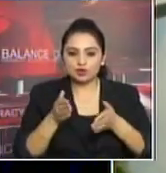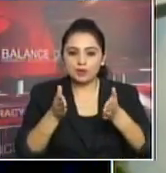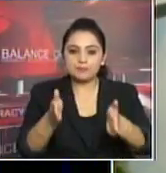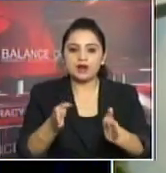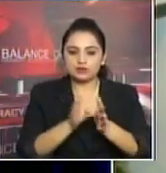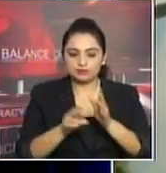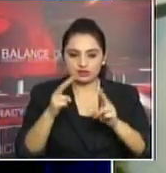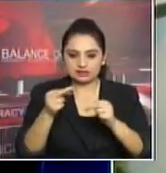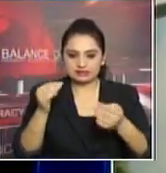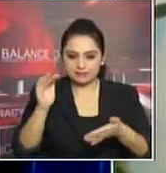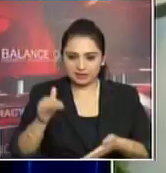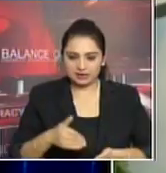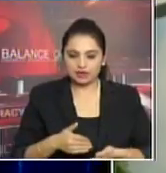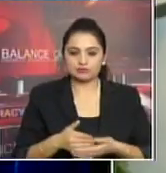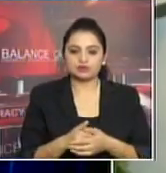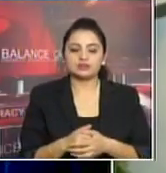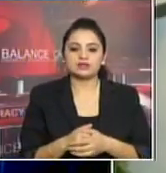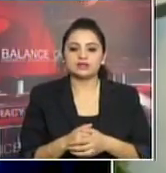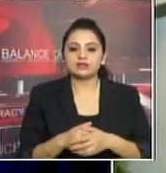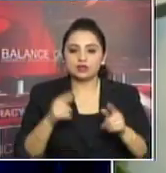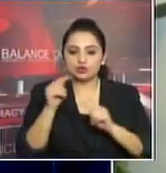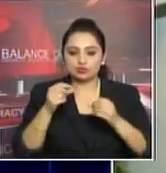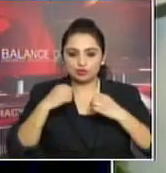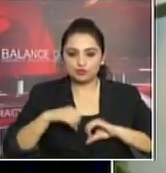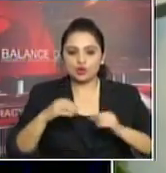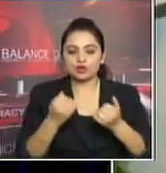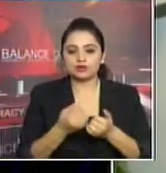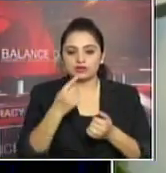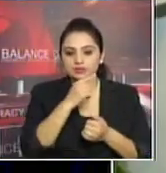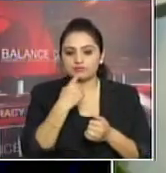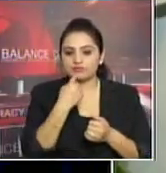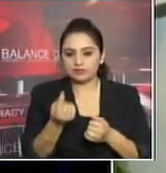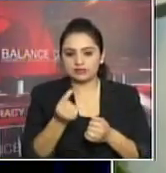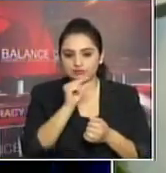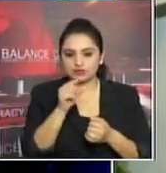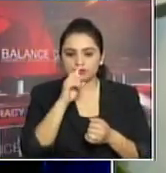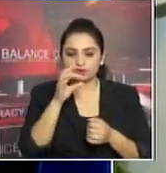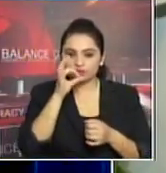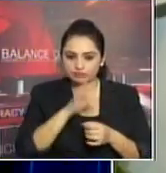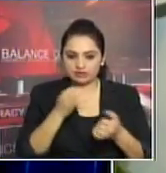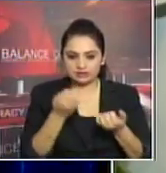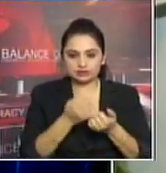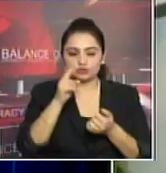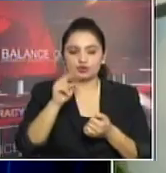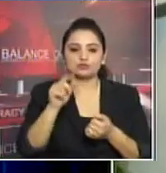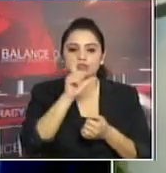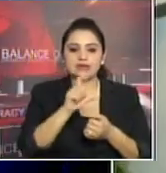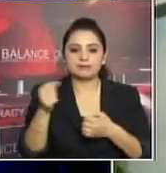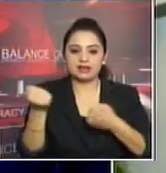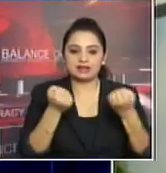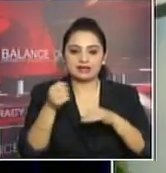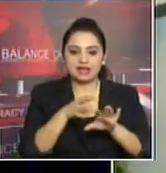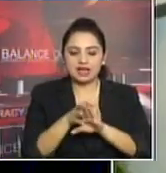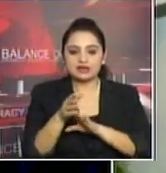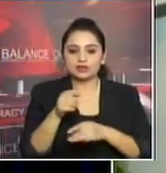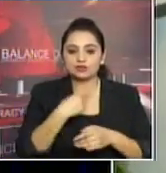लिएर आउने, कुन ड्राइपोर्टमा प्रयोग गर्ने भन्ने विषयहरू पनि तय हुनुपर्छ। त्यस्तै गरेर नेपालका गाडीहरू चाइनातर्फ